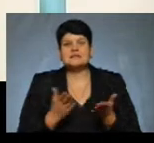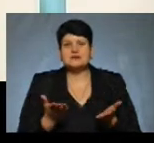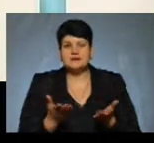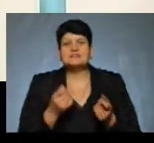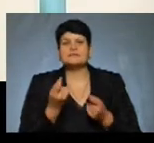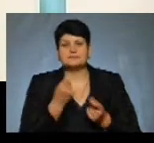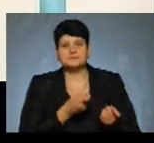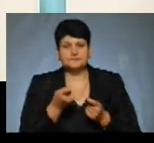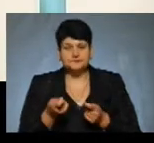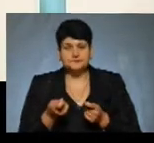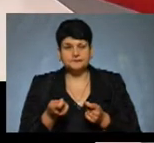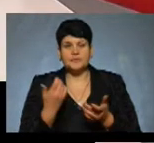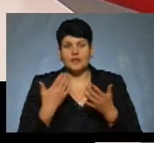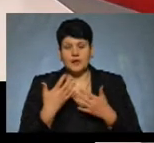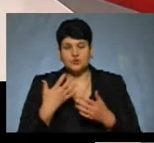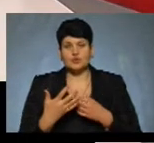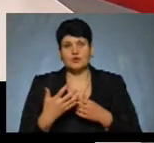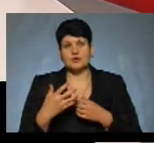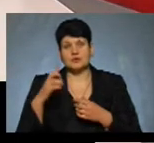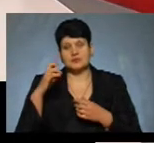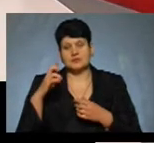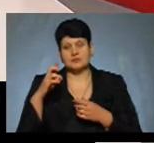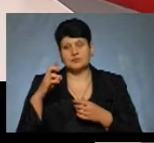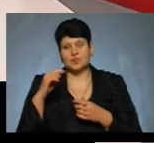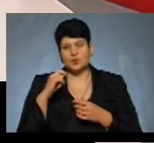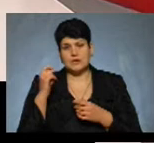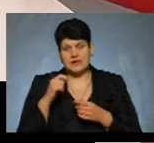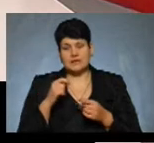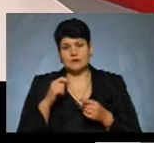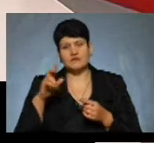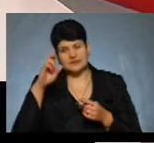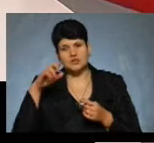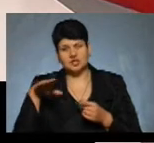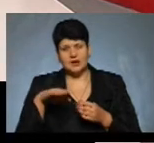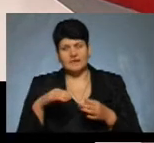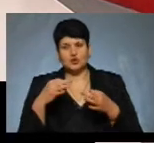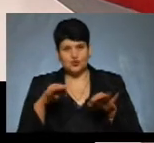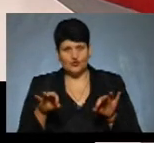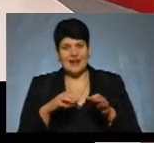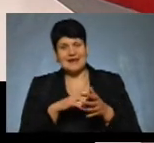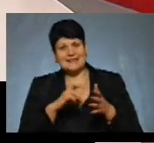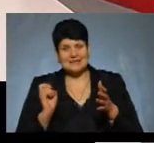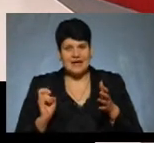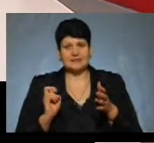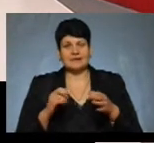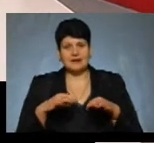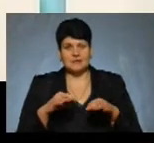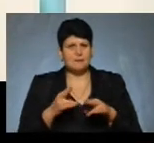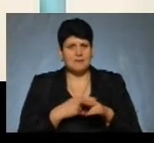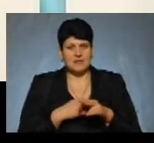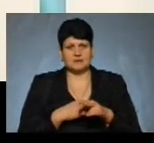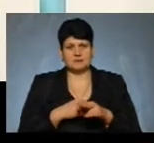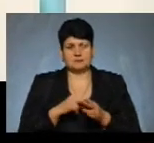І, звичайно, якщо Україна дозволяє, в якій зареєстрований даний транспорт, зняти транспортний засіб без